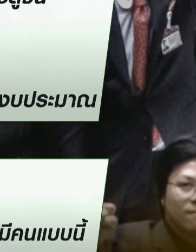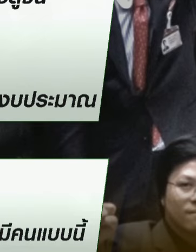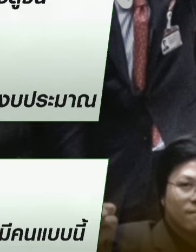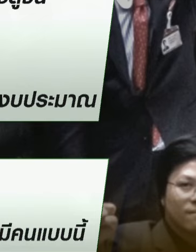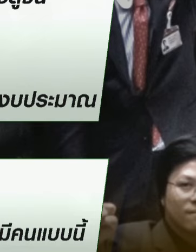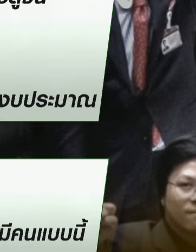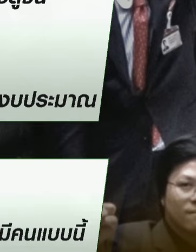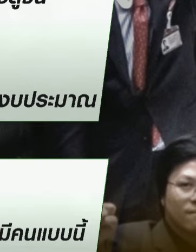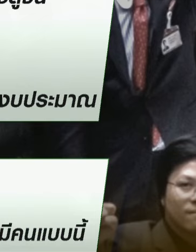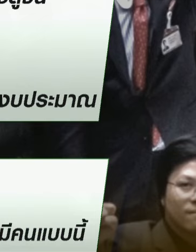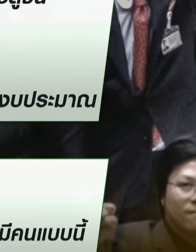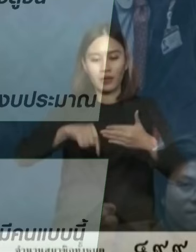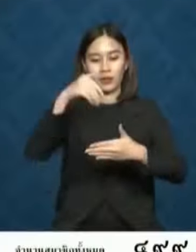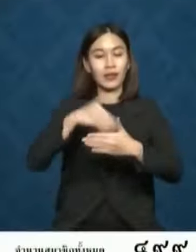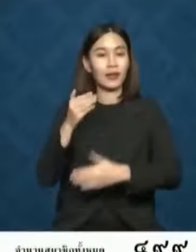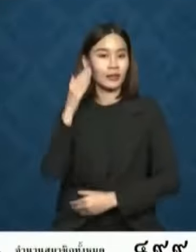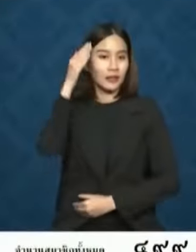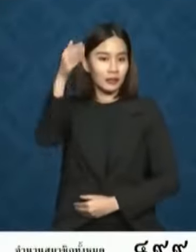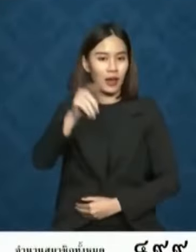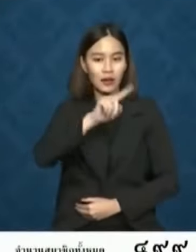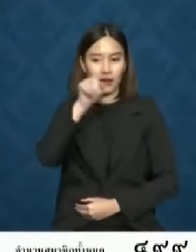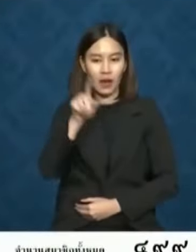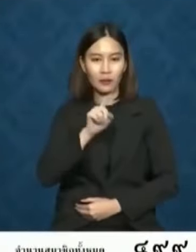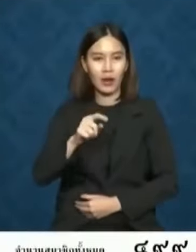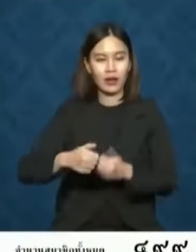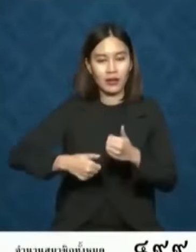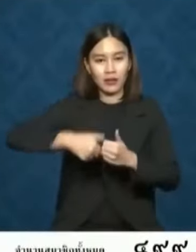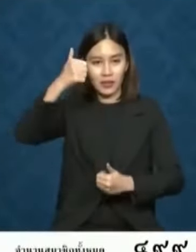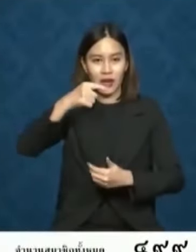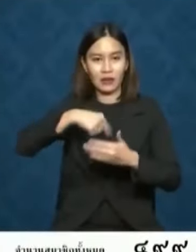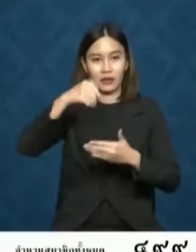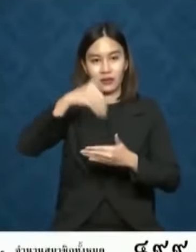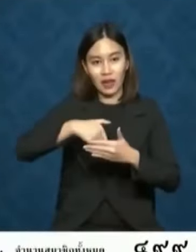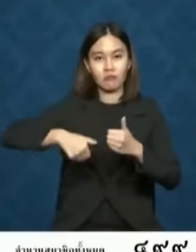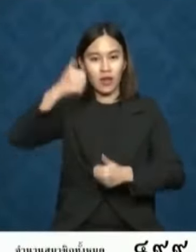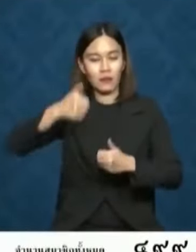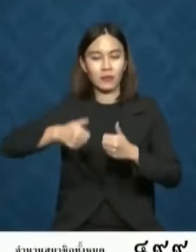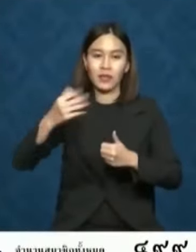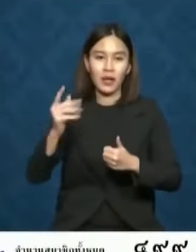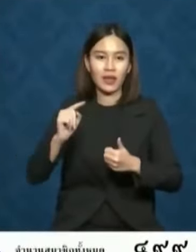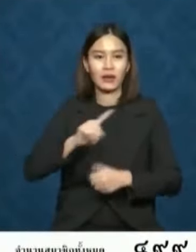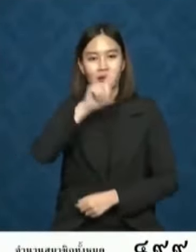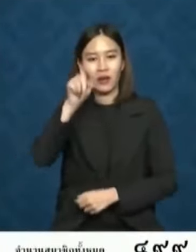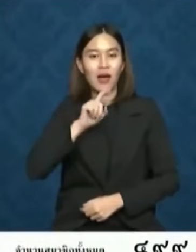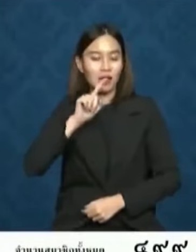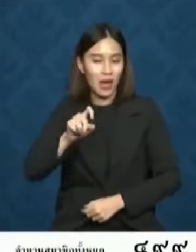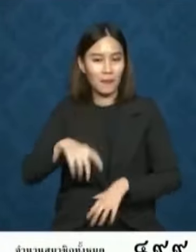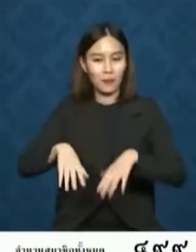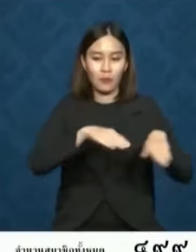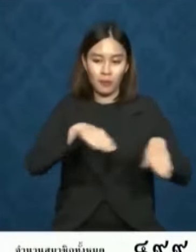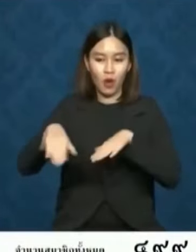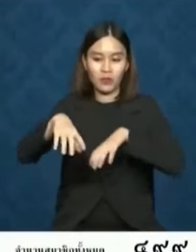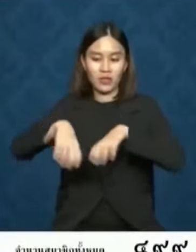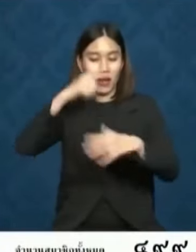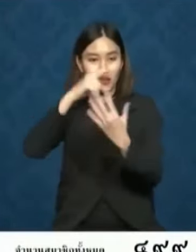าจารย์ป๊อกอาจารย์ของพวกเขาน่ะอาจารย์ป๊อกปิยบุตรแสงกนกกุลเขาชมเปาะเลยนะบอกชื่นชมภูมิใจและดีใจ